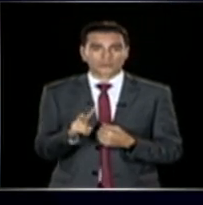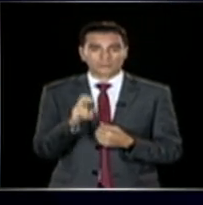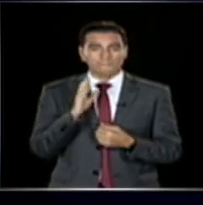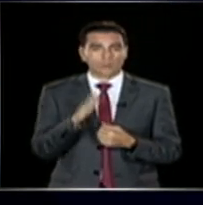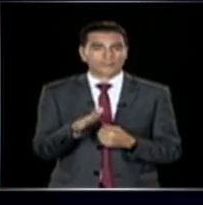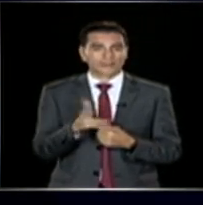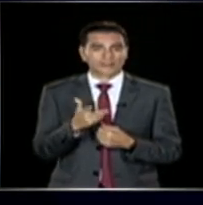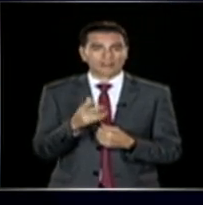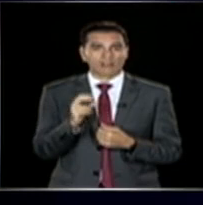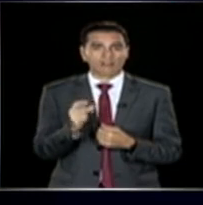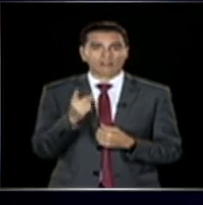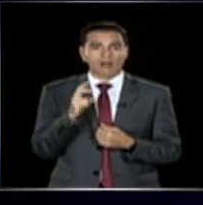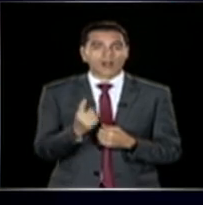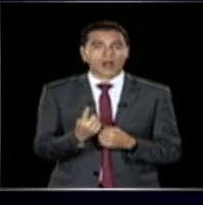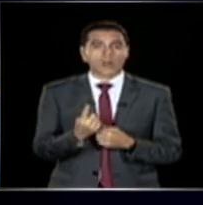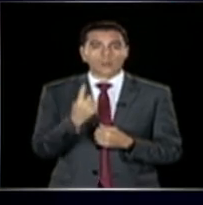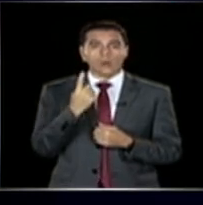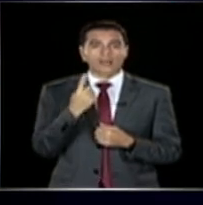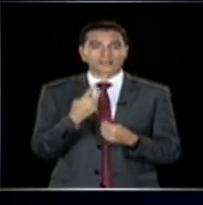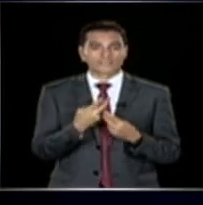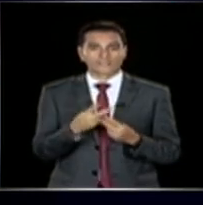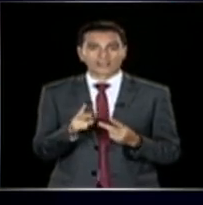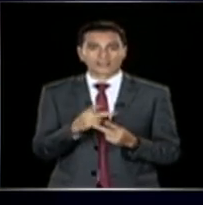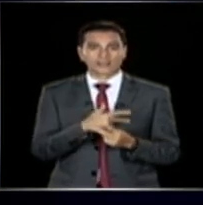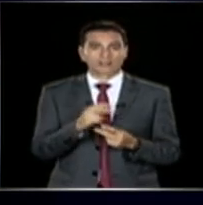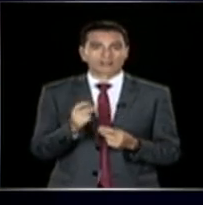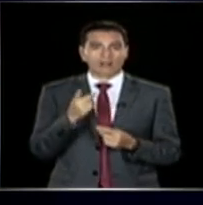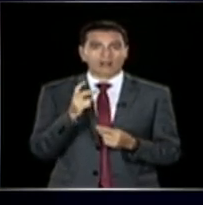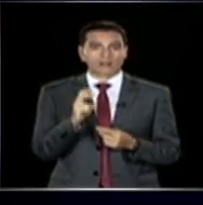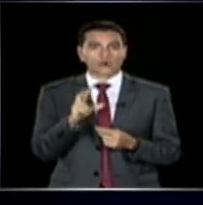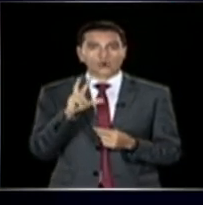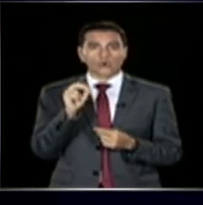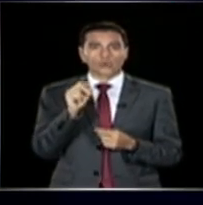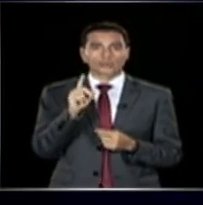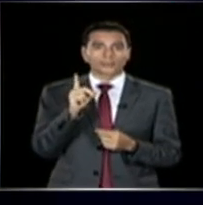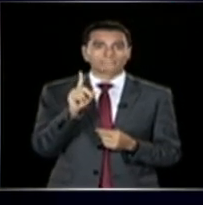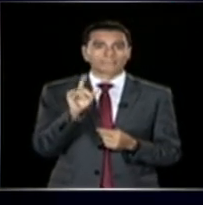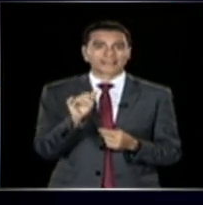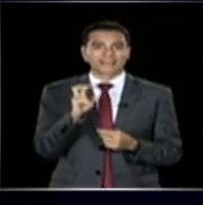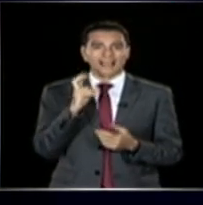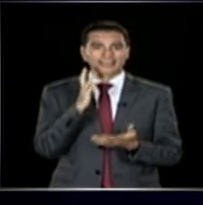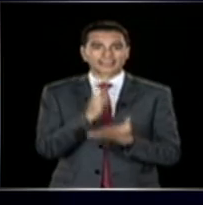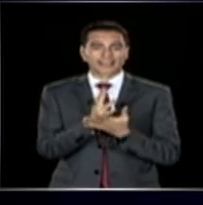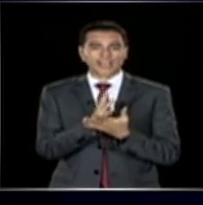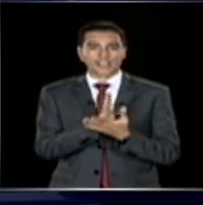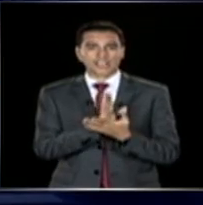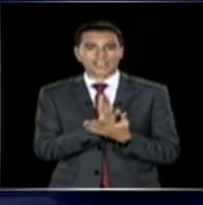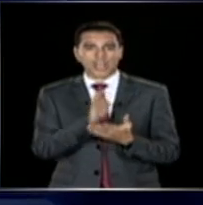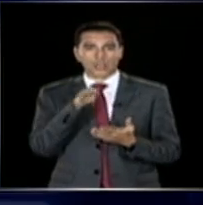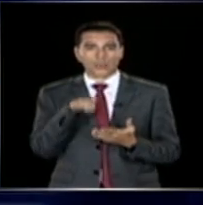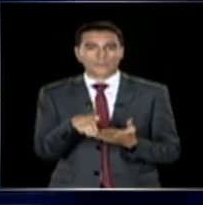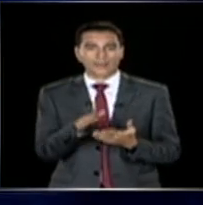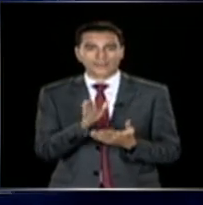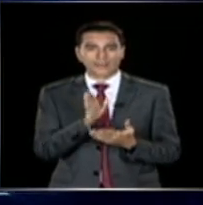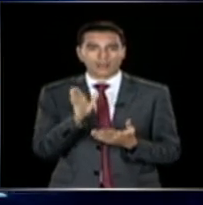تبقى إيه؟ القارة الوحيدة ممكن تبقى إيه؟ القارة القطبية الجنوبية. أكتر